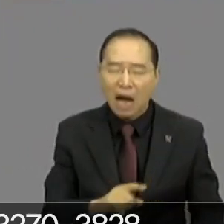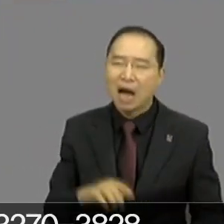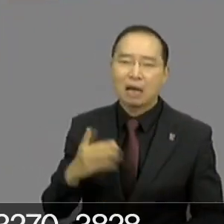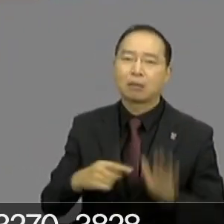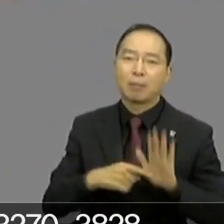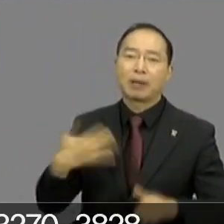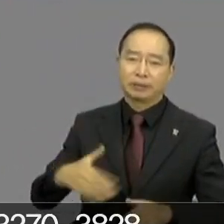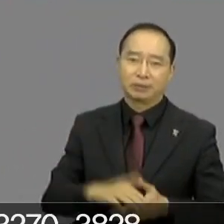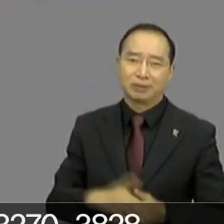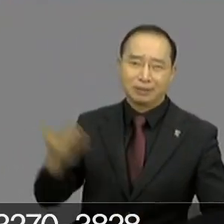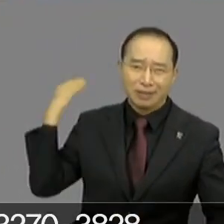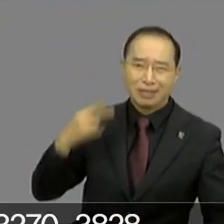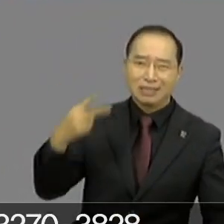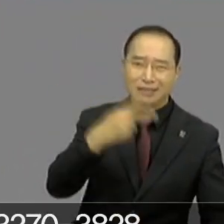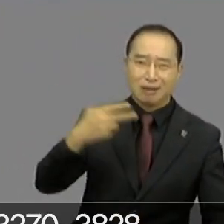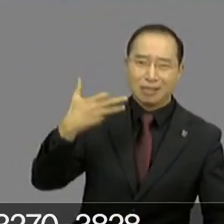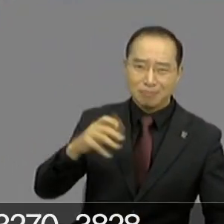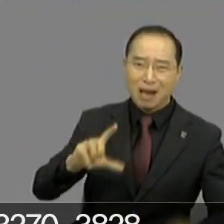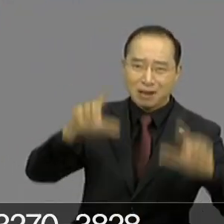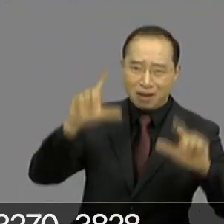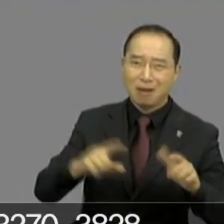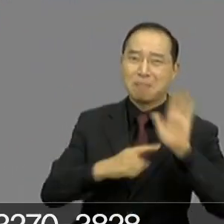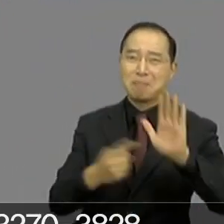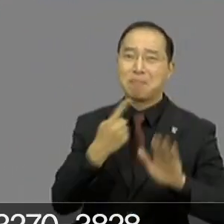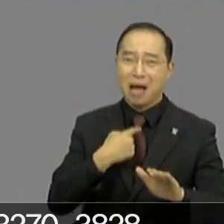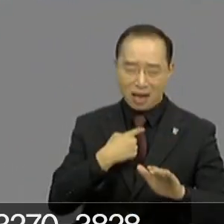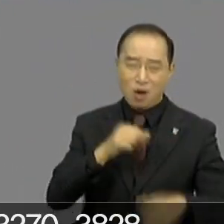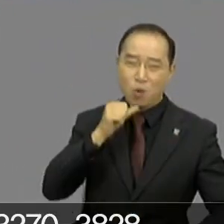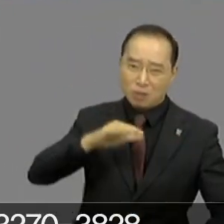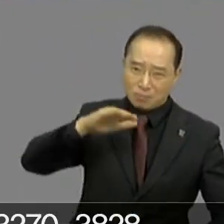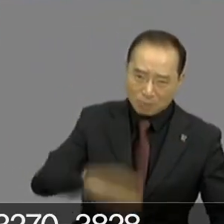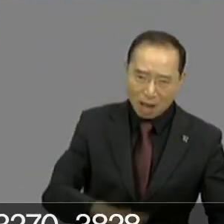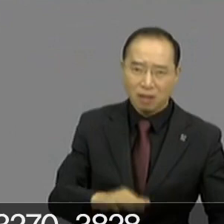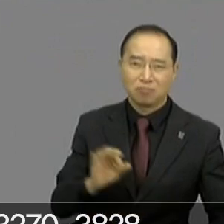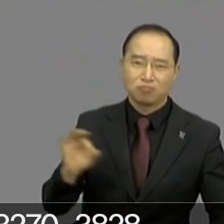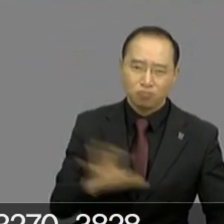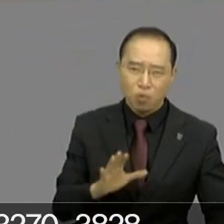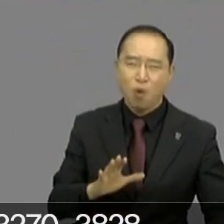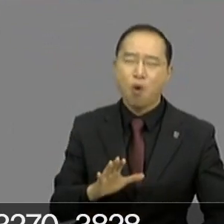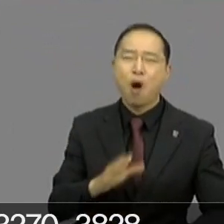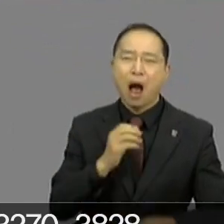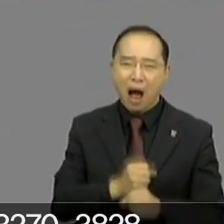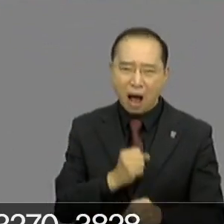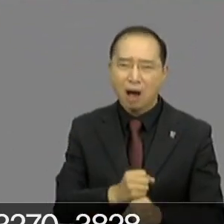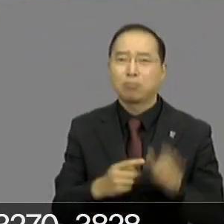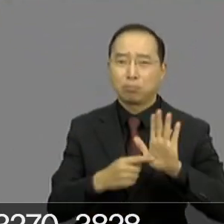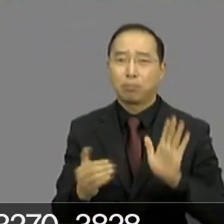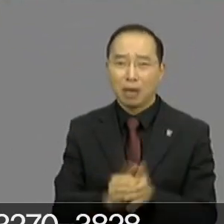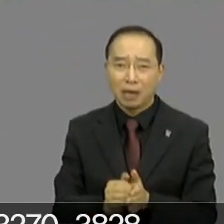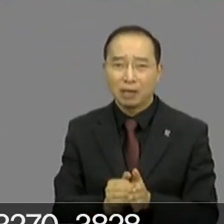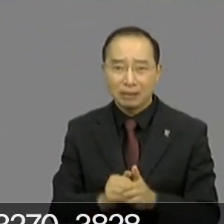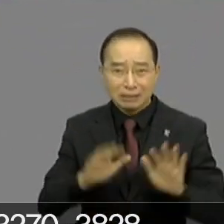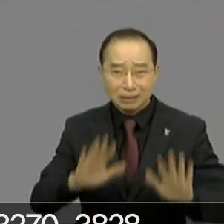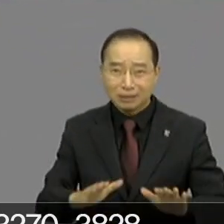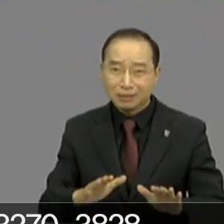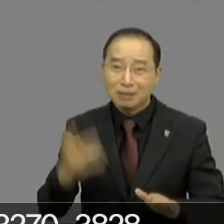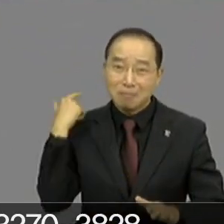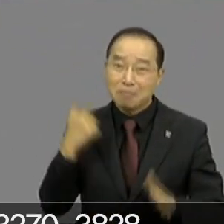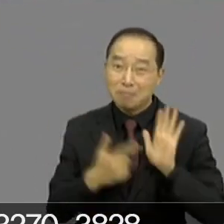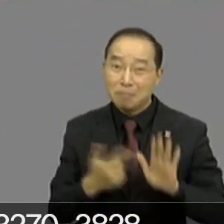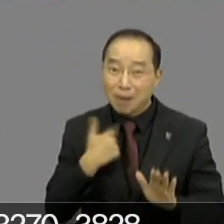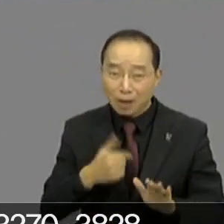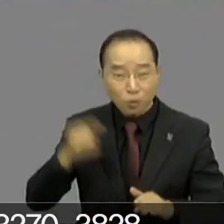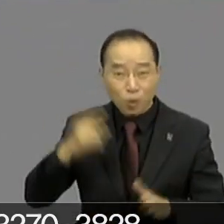이미 이철 18 에 한번 발표했던 거라서 앞부분에 발표를 해 나기 보다는 그 아이들을